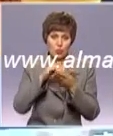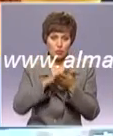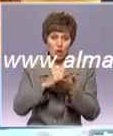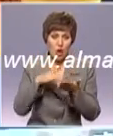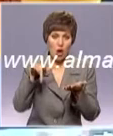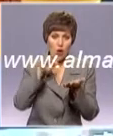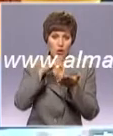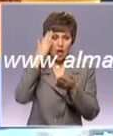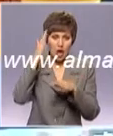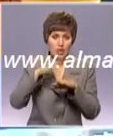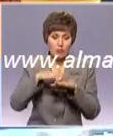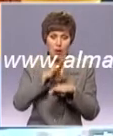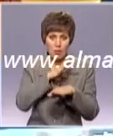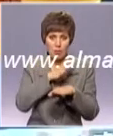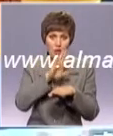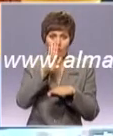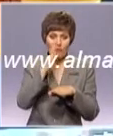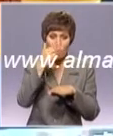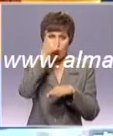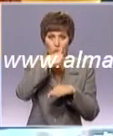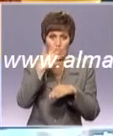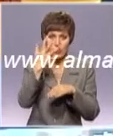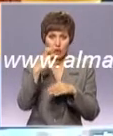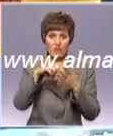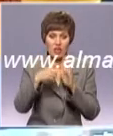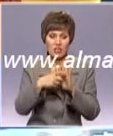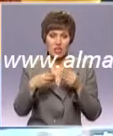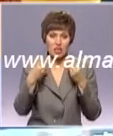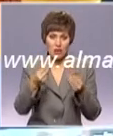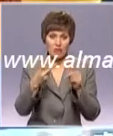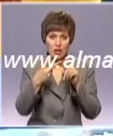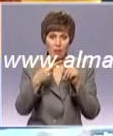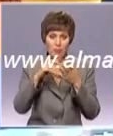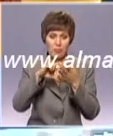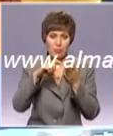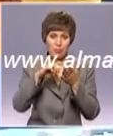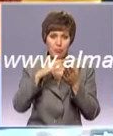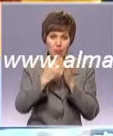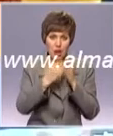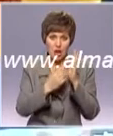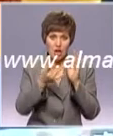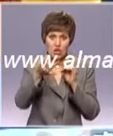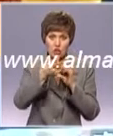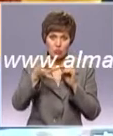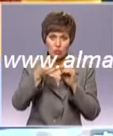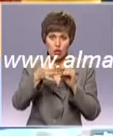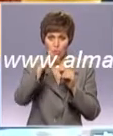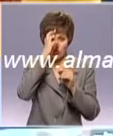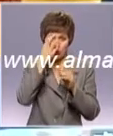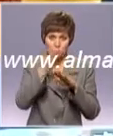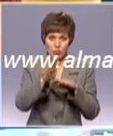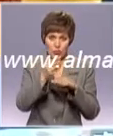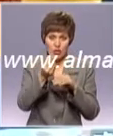Алматы. Мы в год по ней 500 квартир сдаем. Вторая программа – это за счет республиканского бюджета